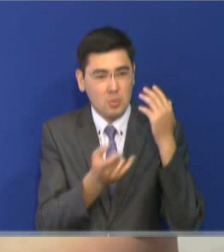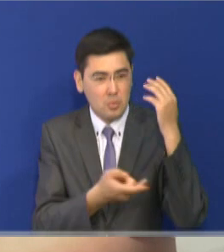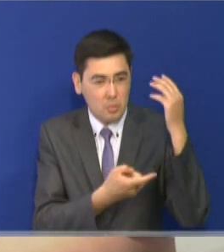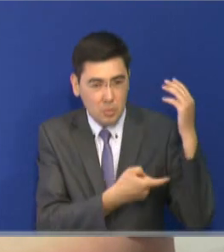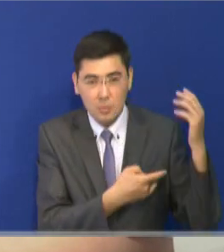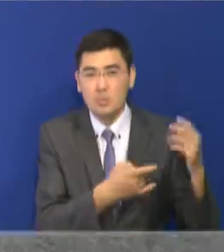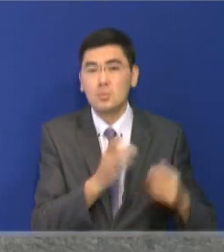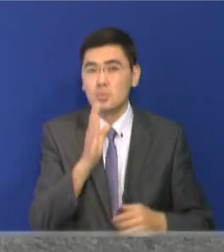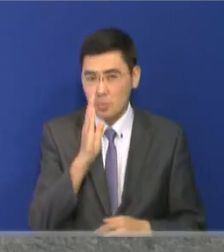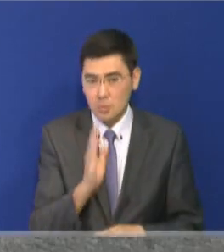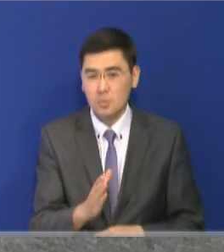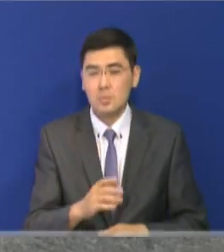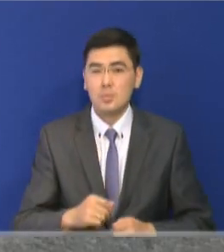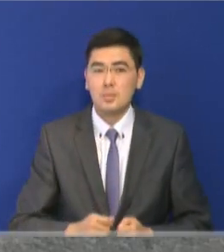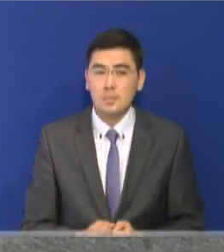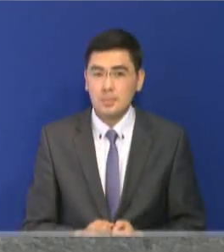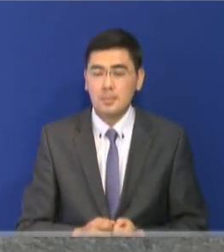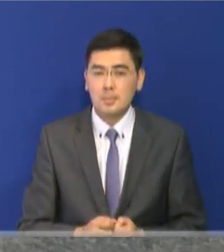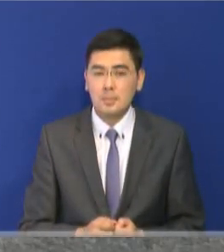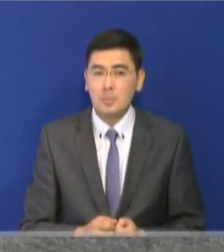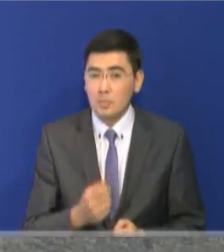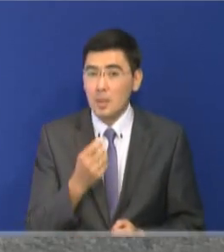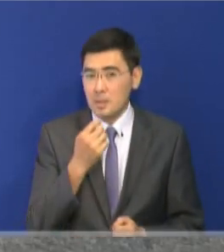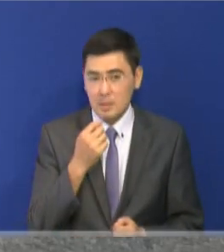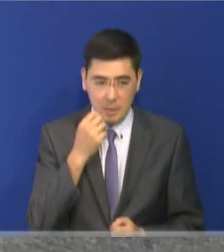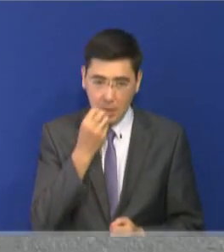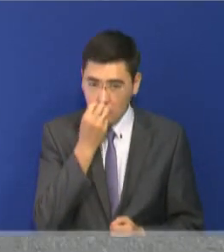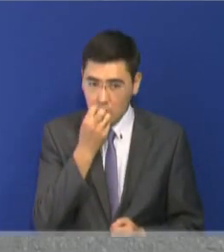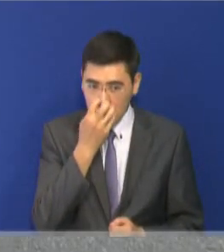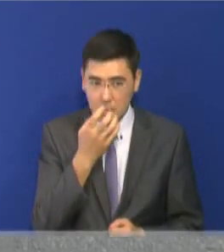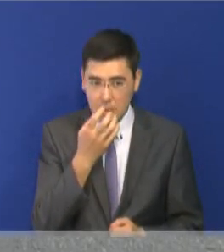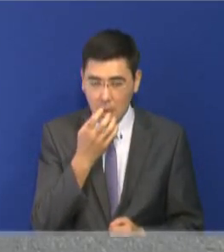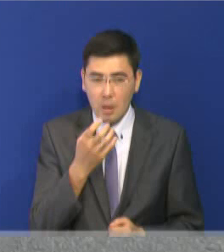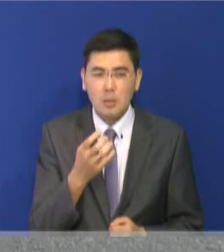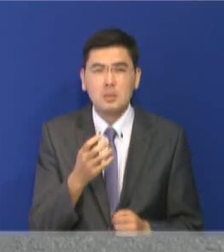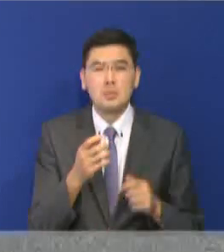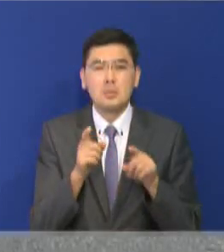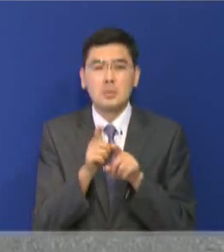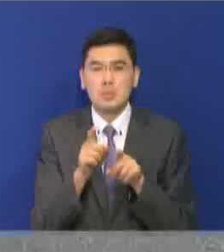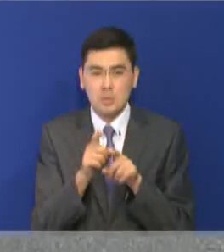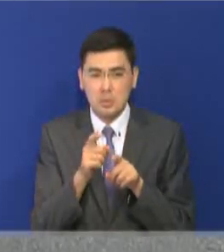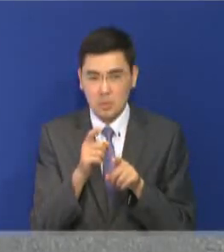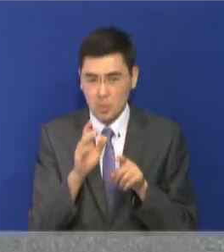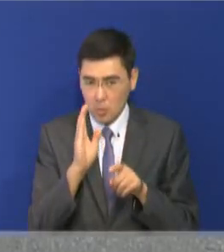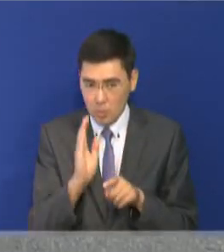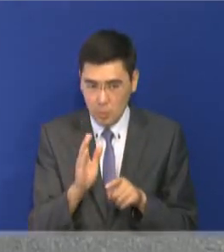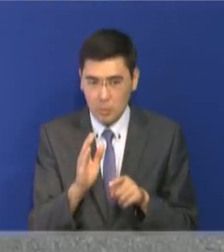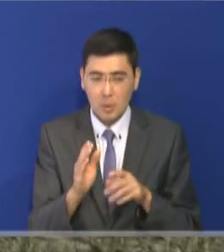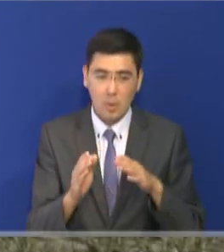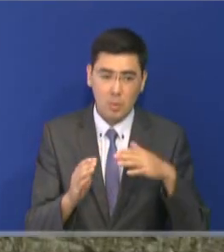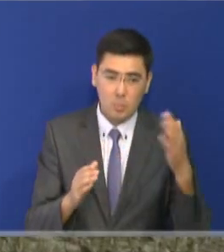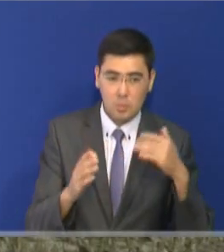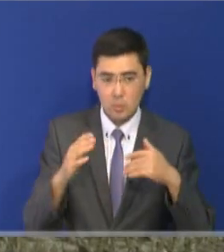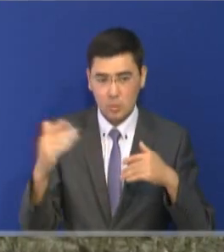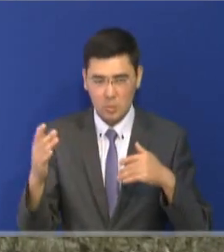да қарастырылған. Жоспарланған кестеге сай гүлдер өлімнен де күшті монументінің алдында да отырғызылады. Бұдан бөлек оң және сол